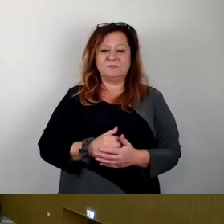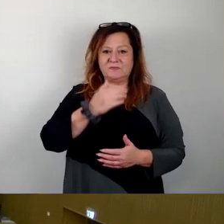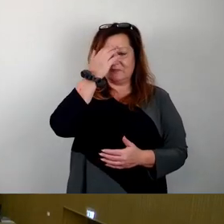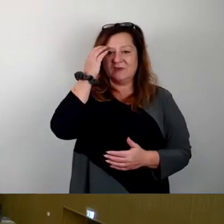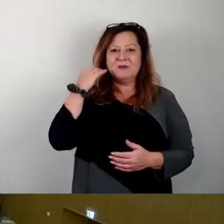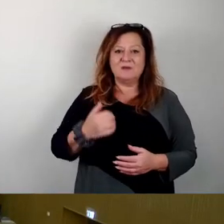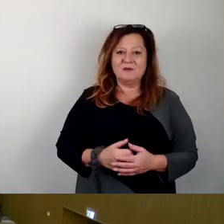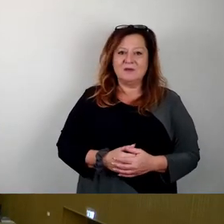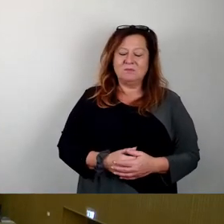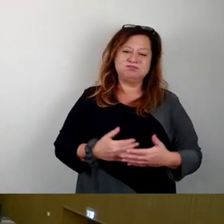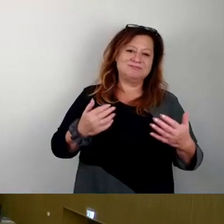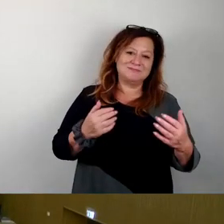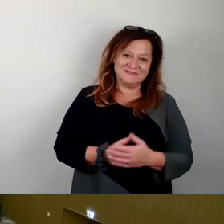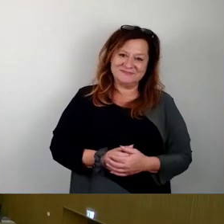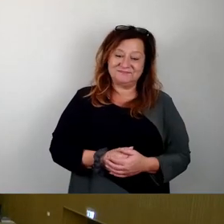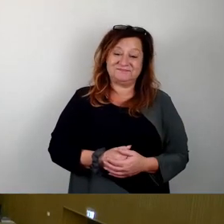Das war lustig.